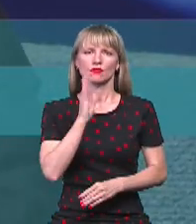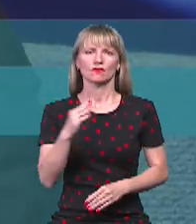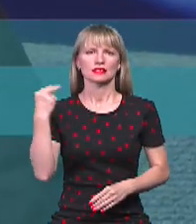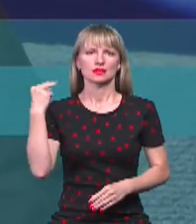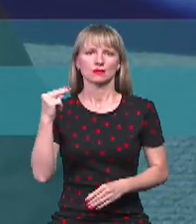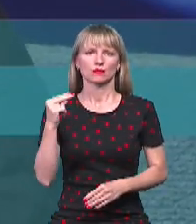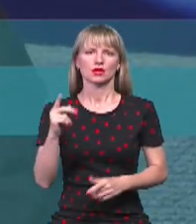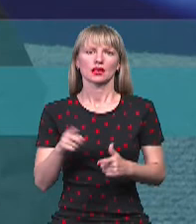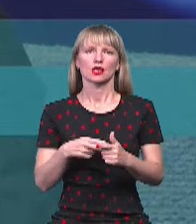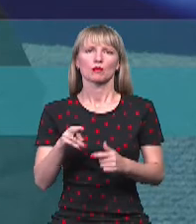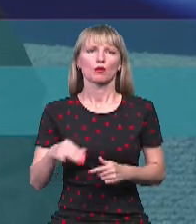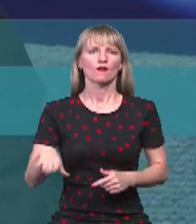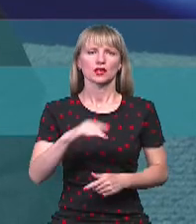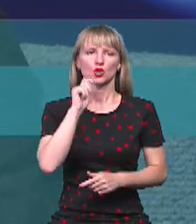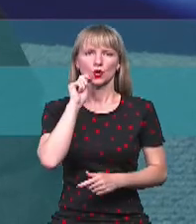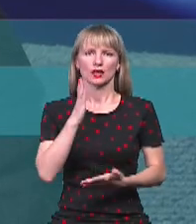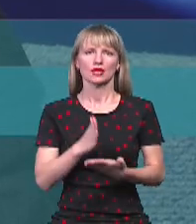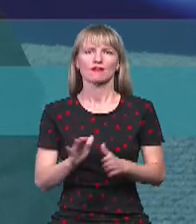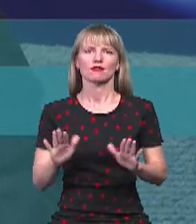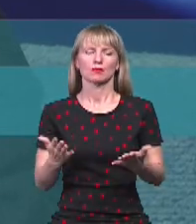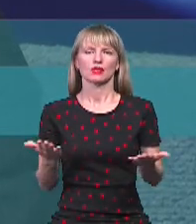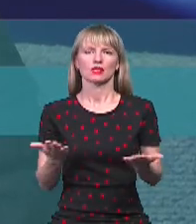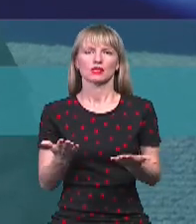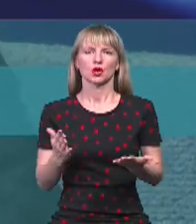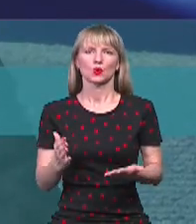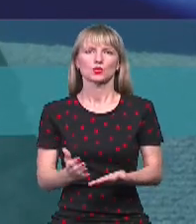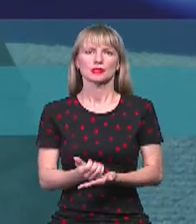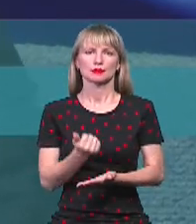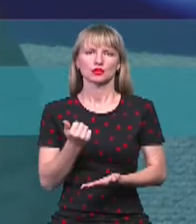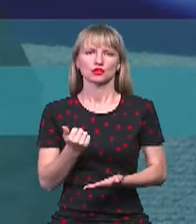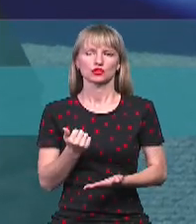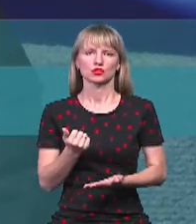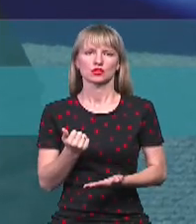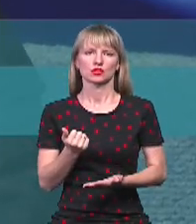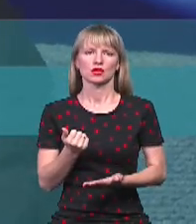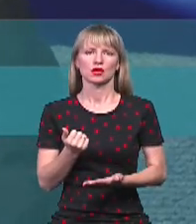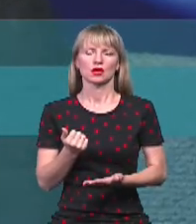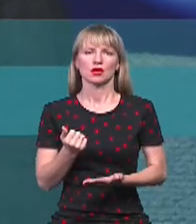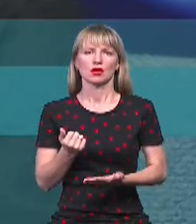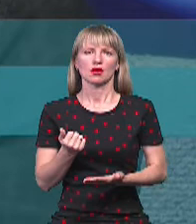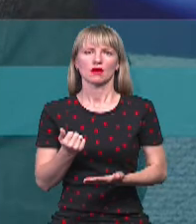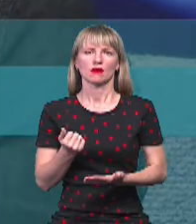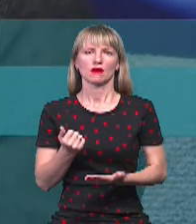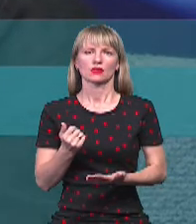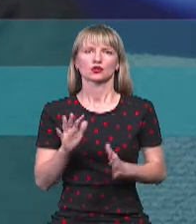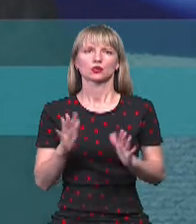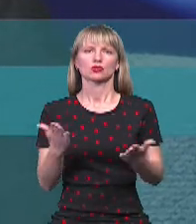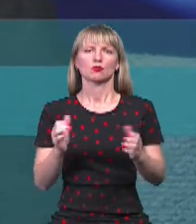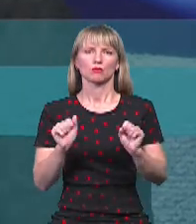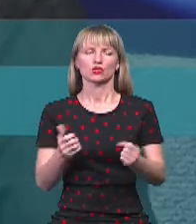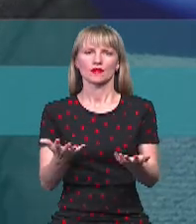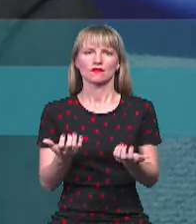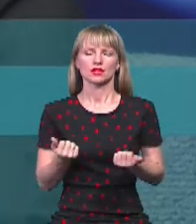Запоріжжі чи це по всій Україні? Є якісь випадки, є якісь успішні кейси, які можна було б взяти? Ну, може